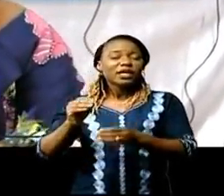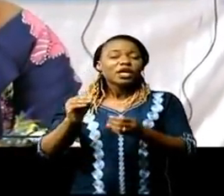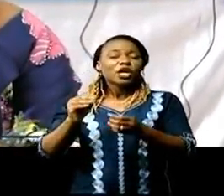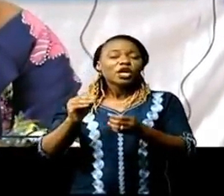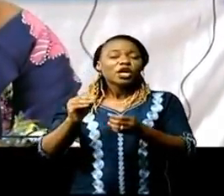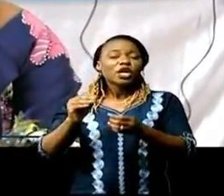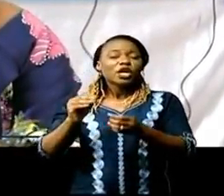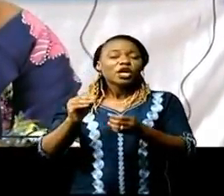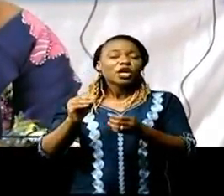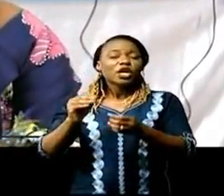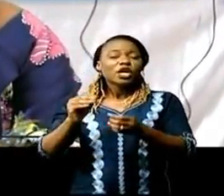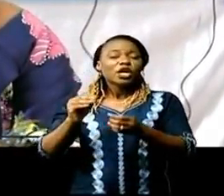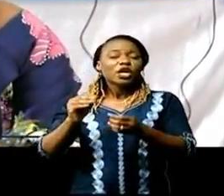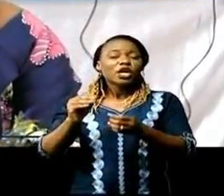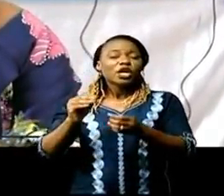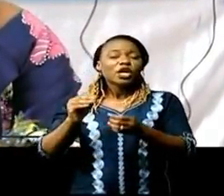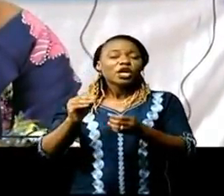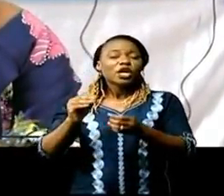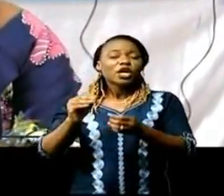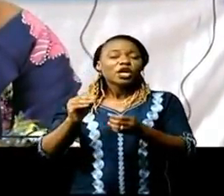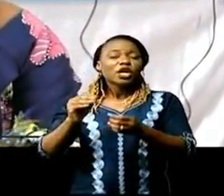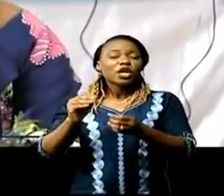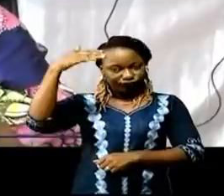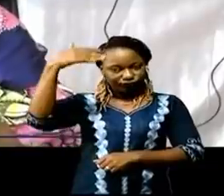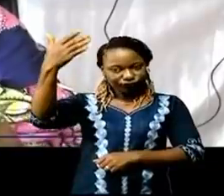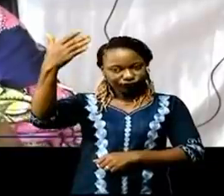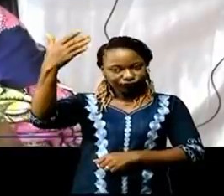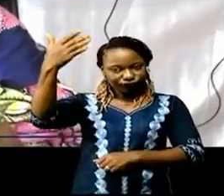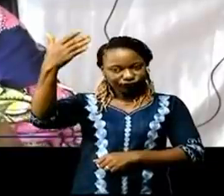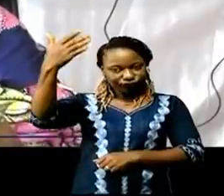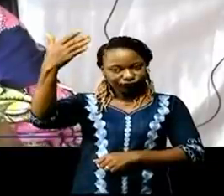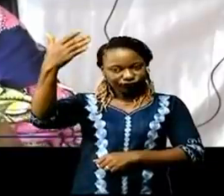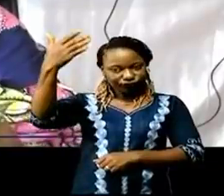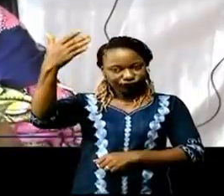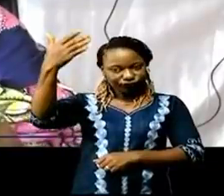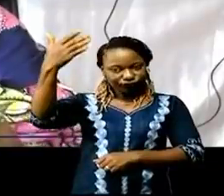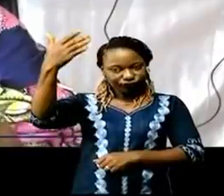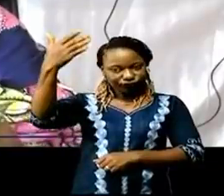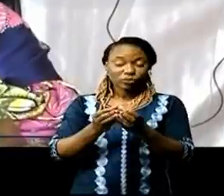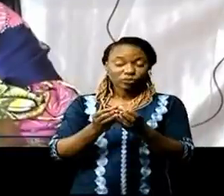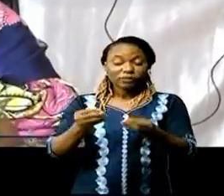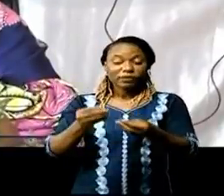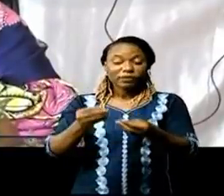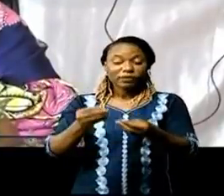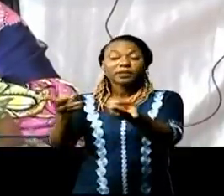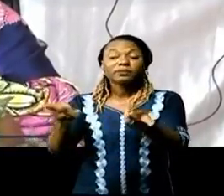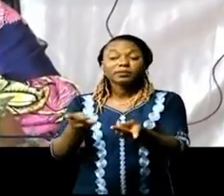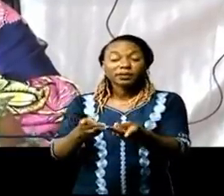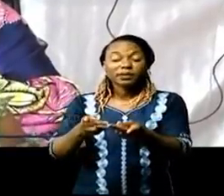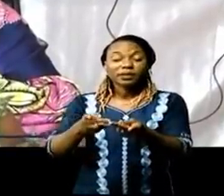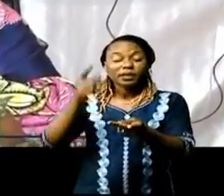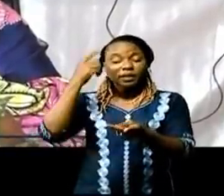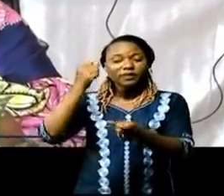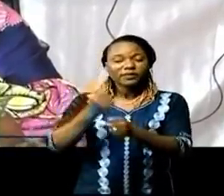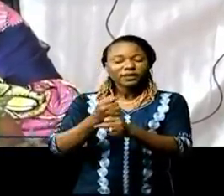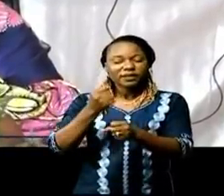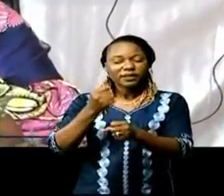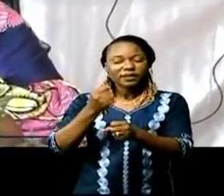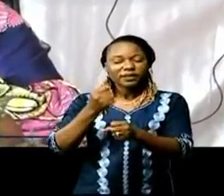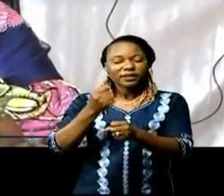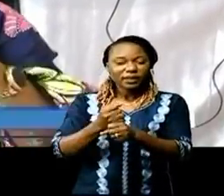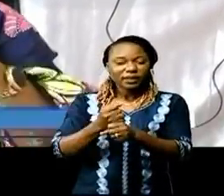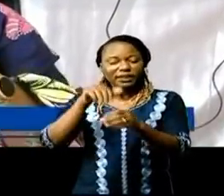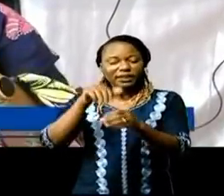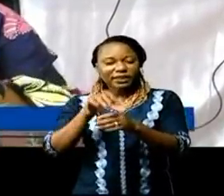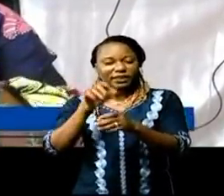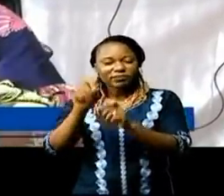de la femme. Dans les jours qui suivent, une commission mixte sera mise en place et travaillera sur les différents aspects relatifs